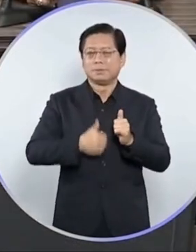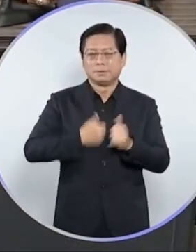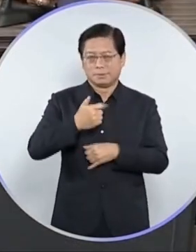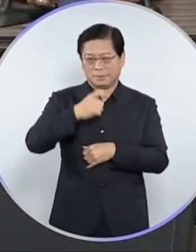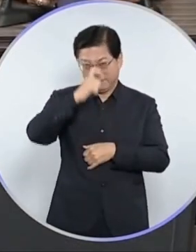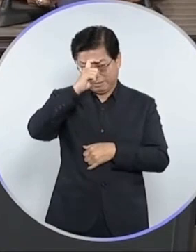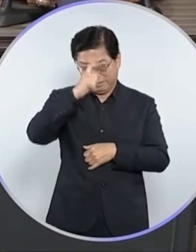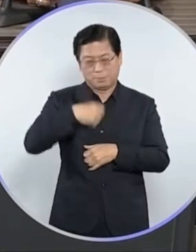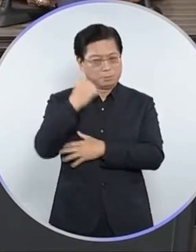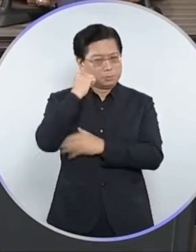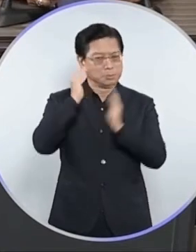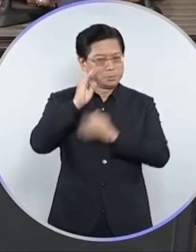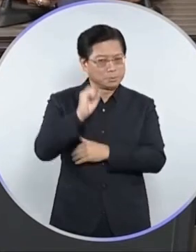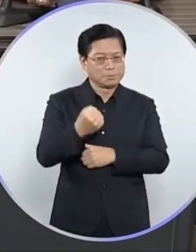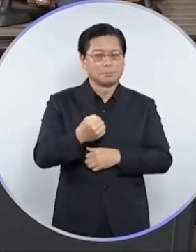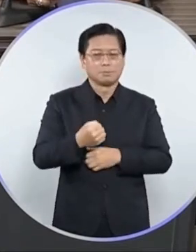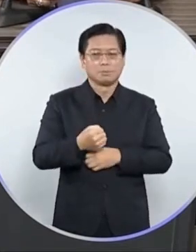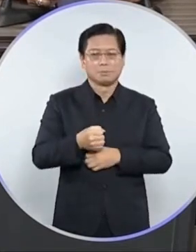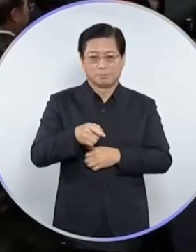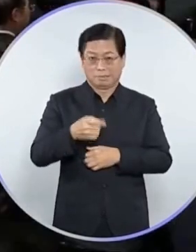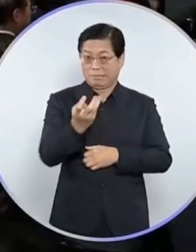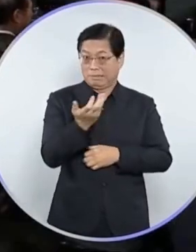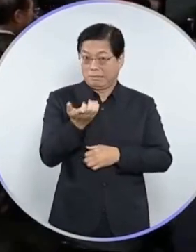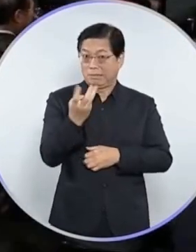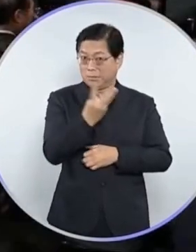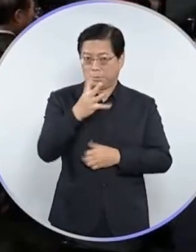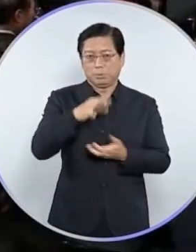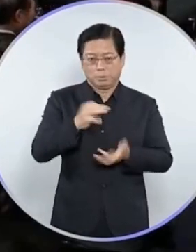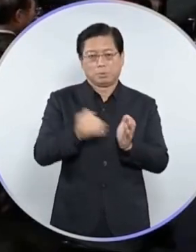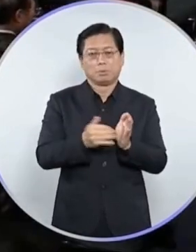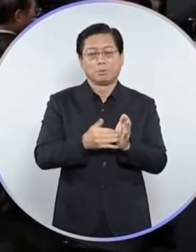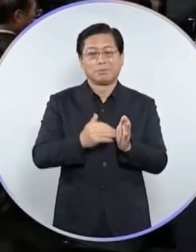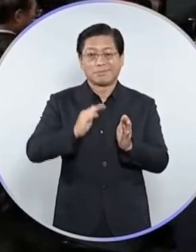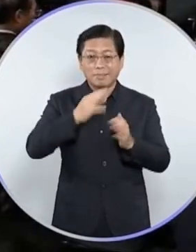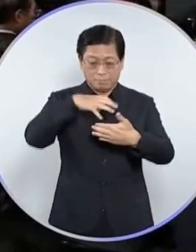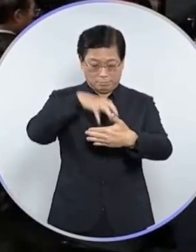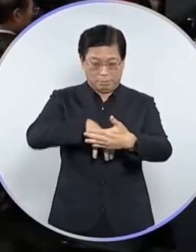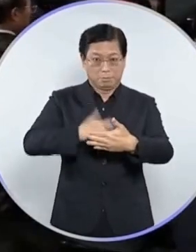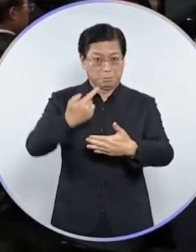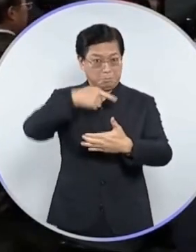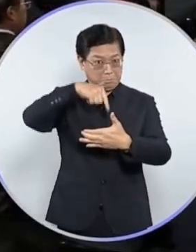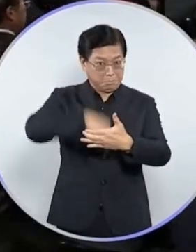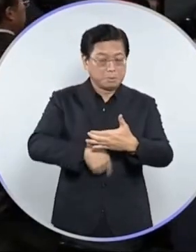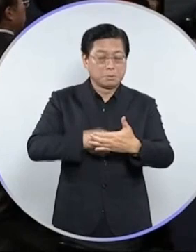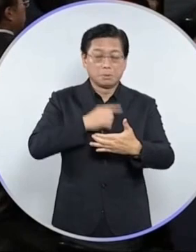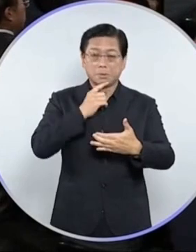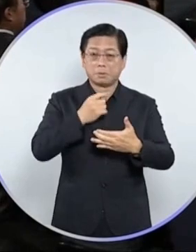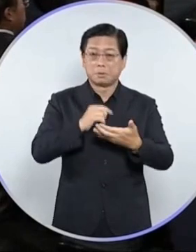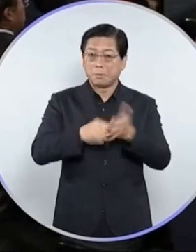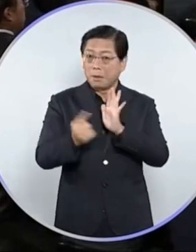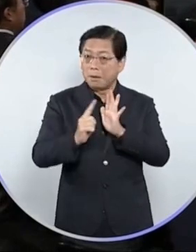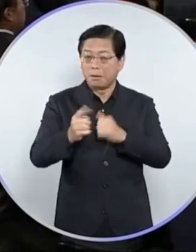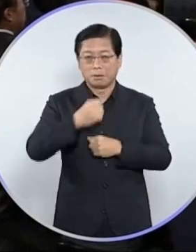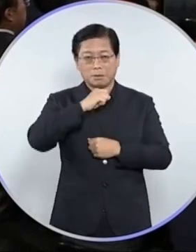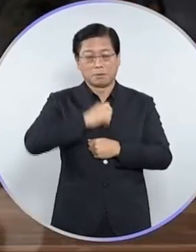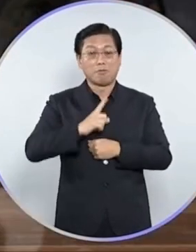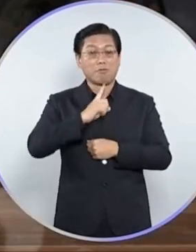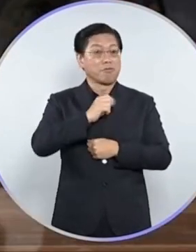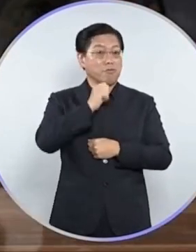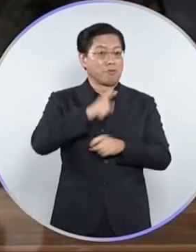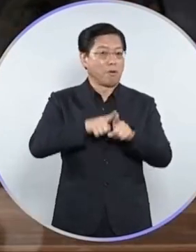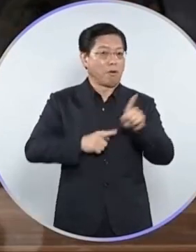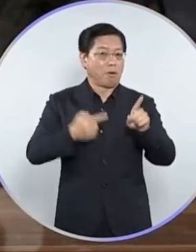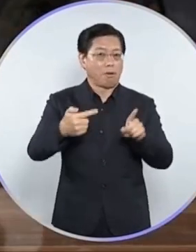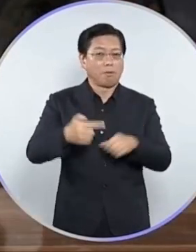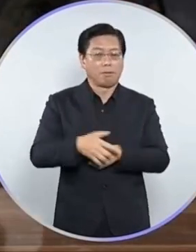望居住正义。那这个部分，刚刚三位候选人都有提到，但背后更深刻映照的是台湾的贫富分配不